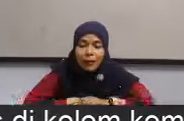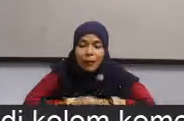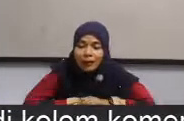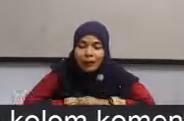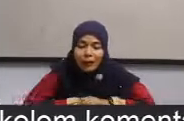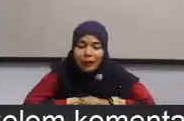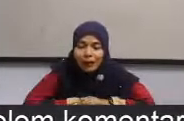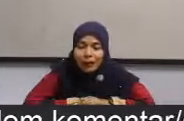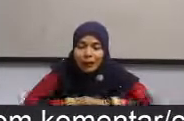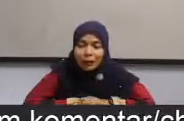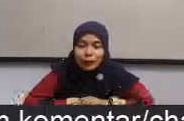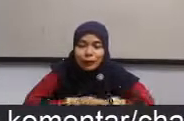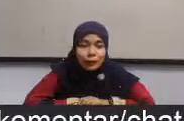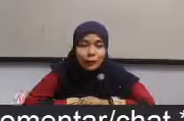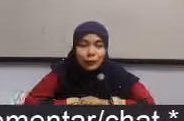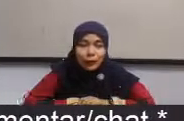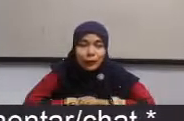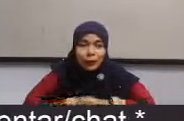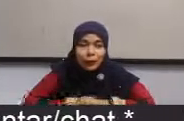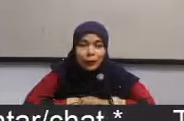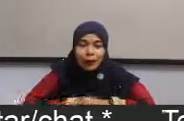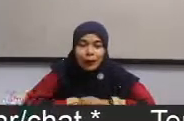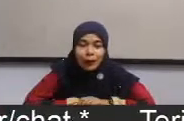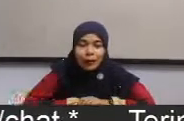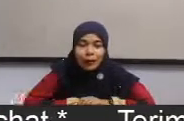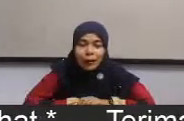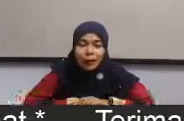apa negara-negara gitu